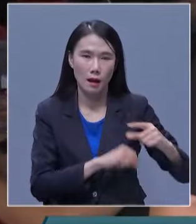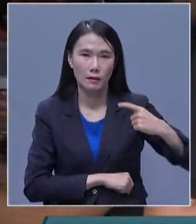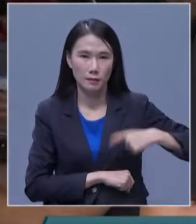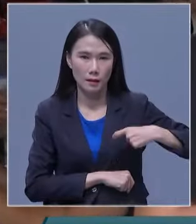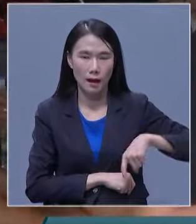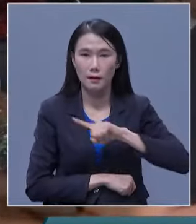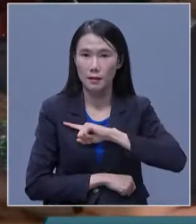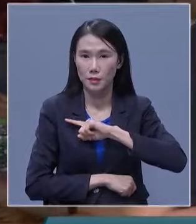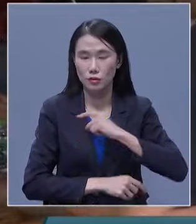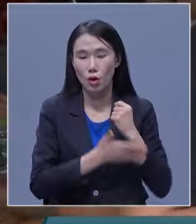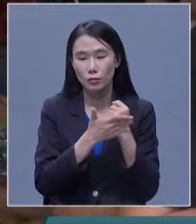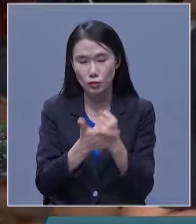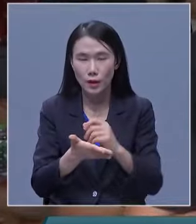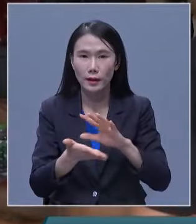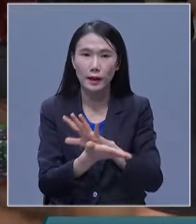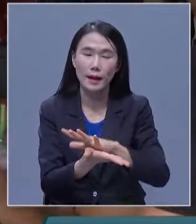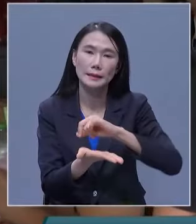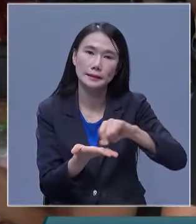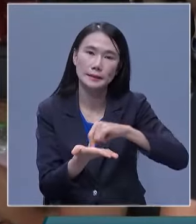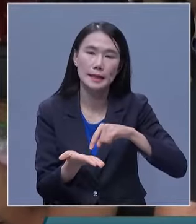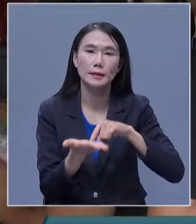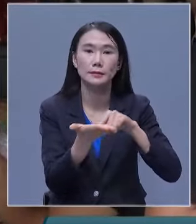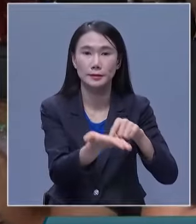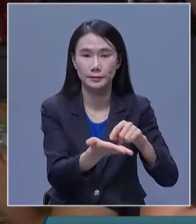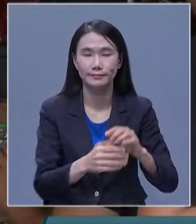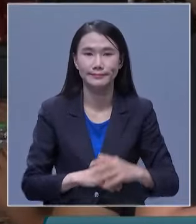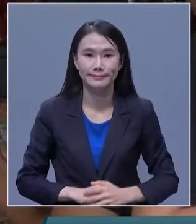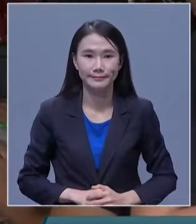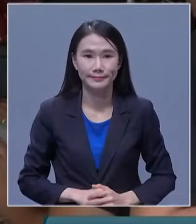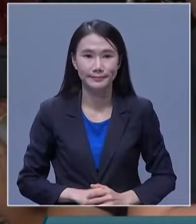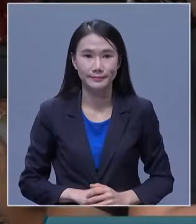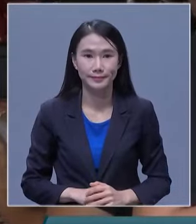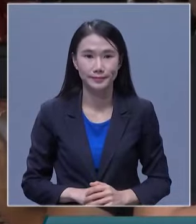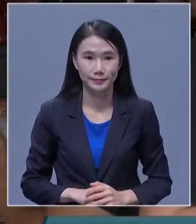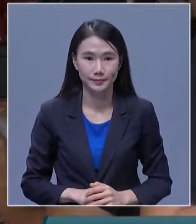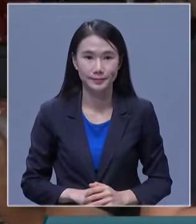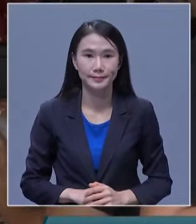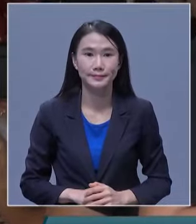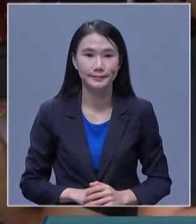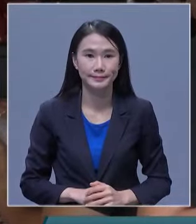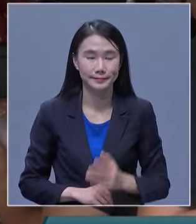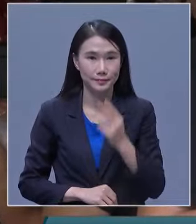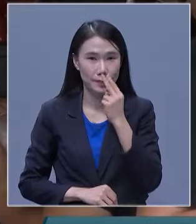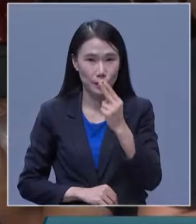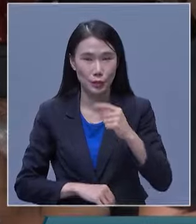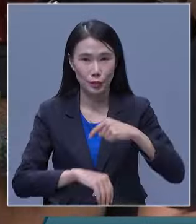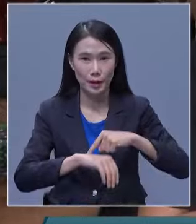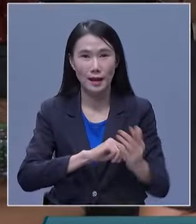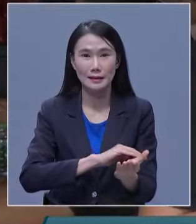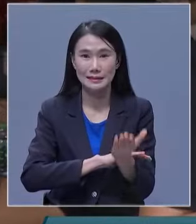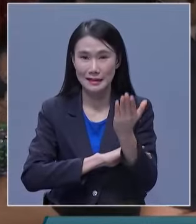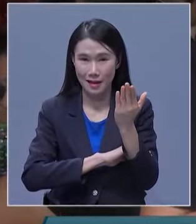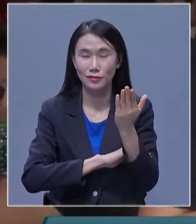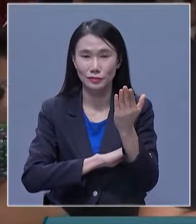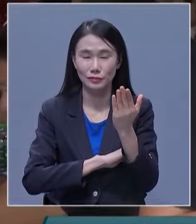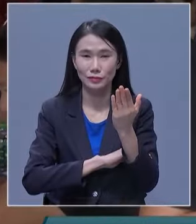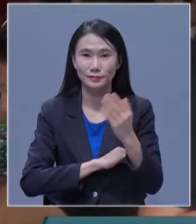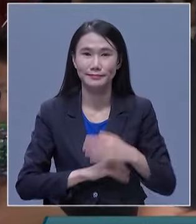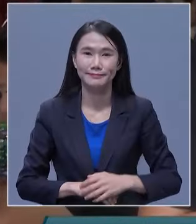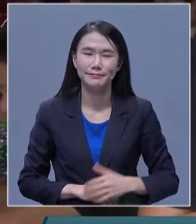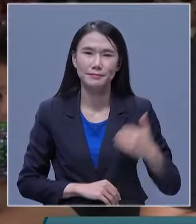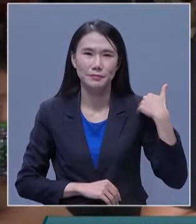การดำเนินการเขียนคำร้องแต่งตั้งผู้จัดการมรดกค่ะคุณผู้ชมเดี๋ยวพาคุณผู้ชมย้อนไปดูบรรยากาศตลอดช่วงเช้าที่ผ่านมานะคะ